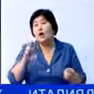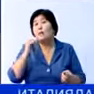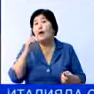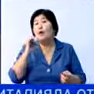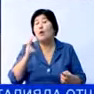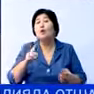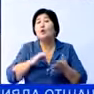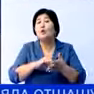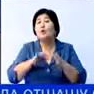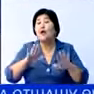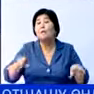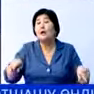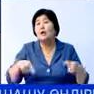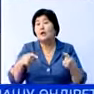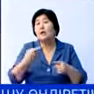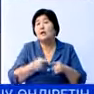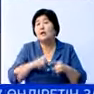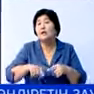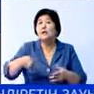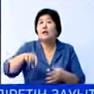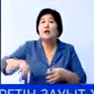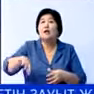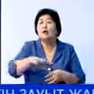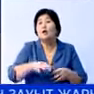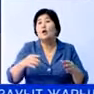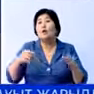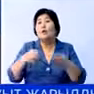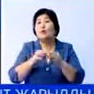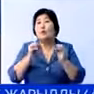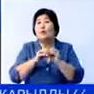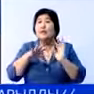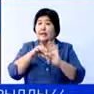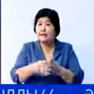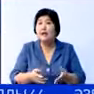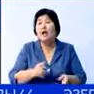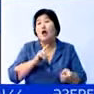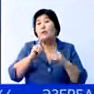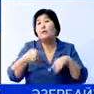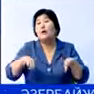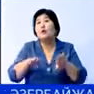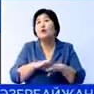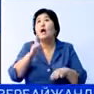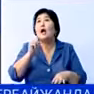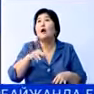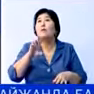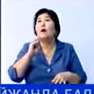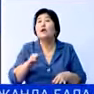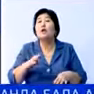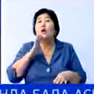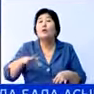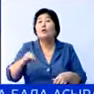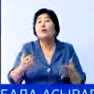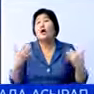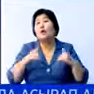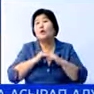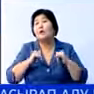ойын-сауық туристік аймағын құру туристендіру картасының топ 10-дығына енгізілген. Брифингте сонымен қатар Қамбаш көлінде демалыс аумағын